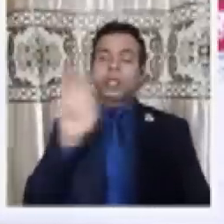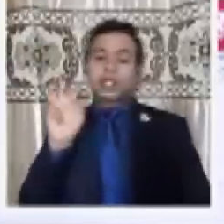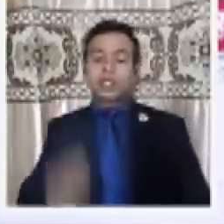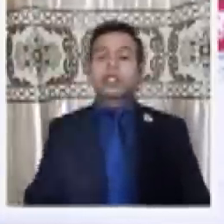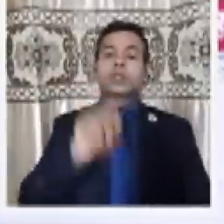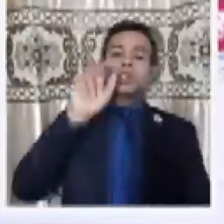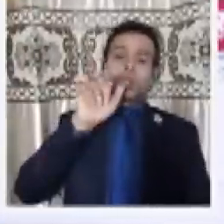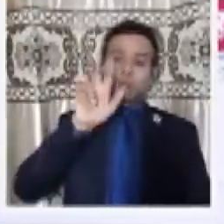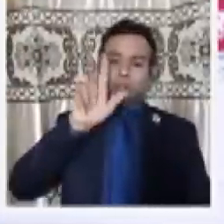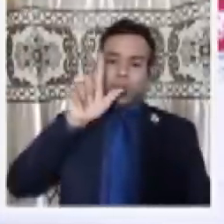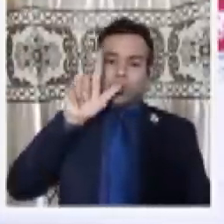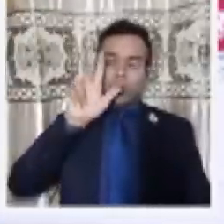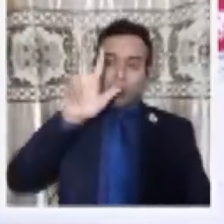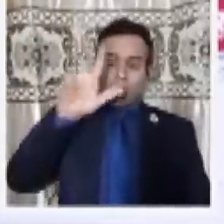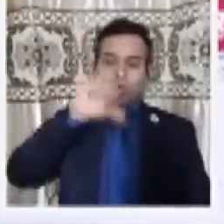এশিয়ায়